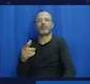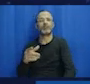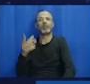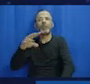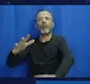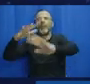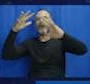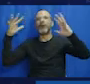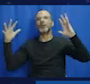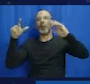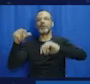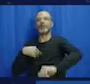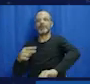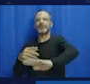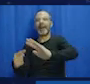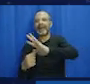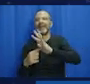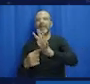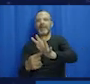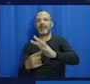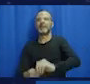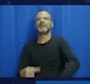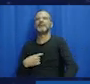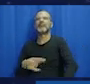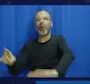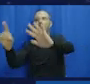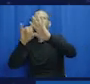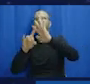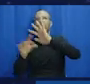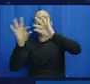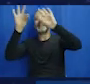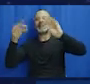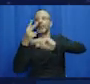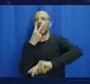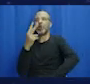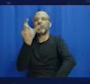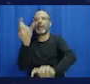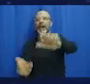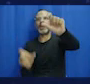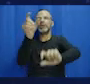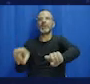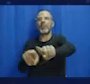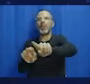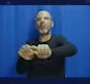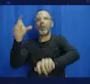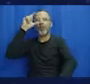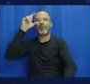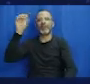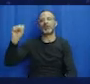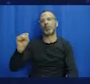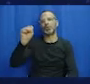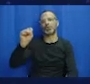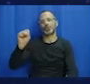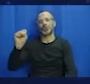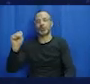اكبر. وهنا اعطيك بعض الامثله من جراء قانون القوميه بدانا نرى ايضا اشخاص مثل بن غفير وسموتريتش اللي كانوا